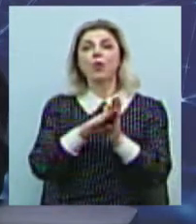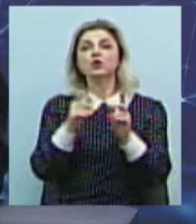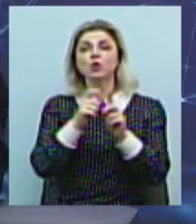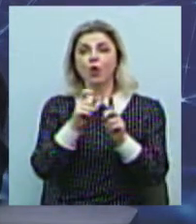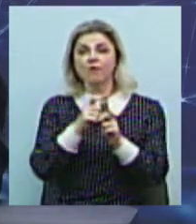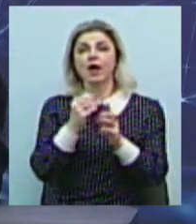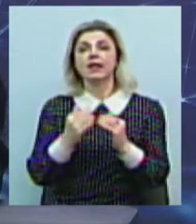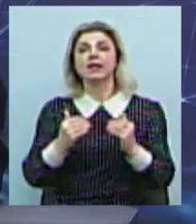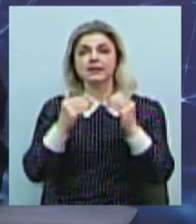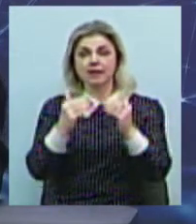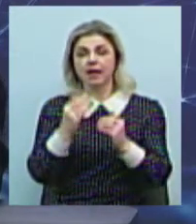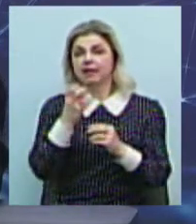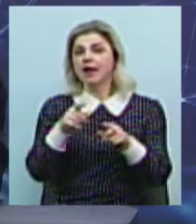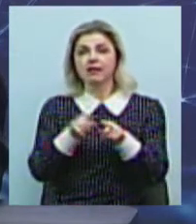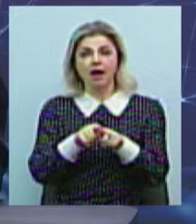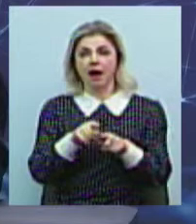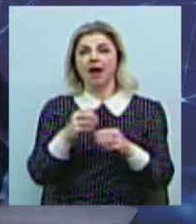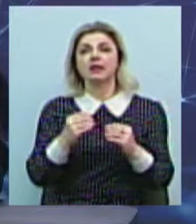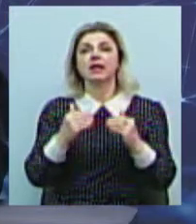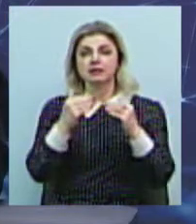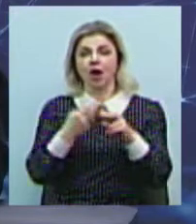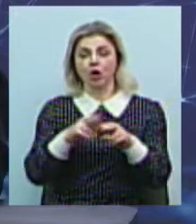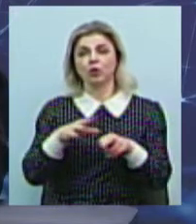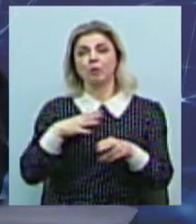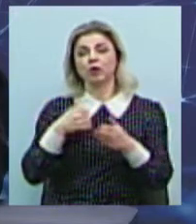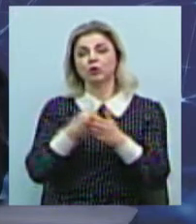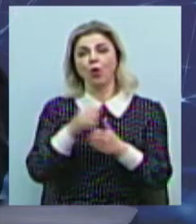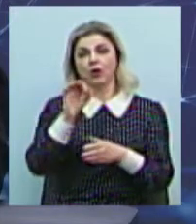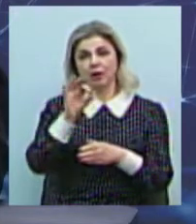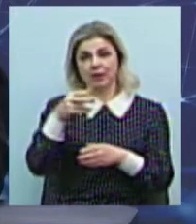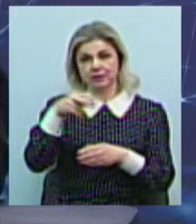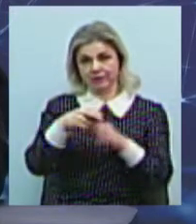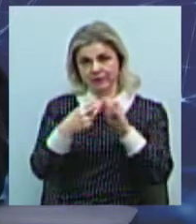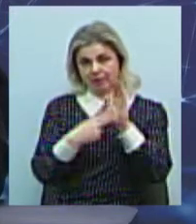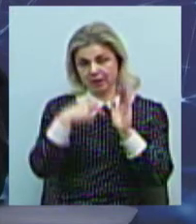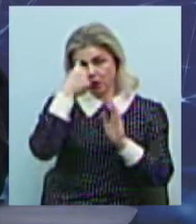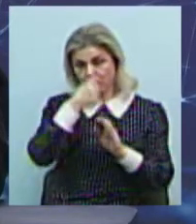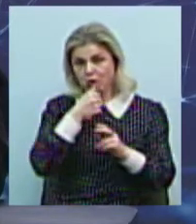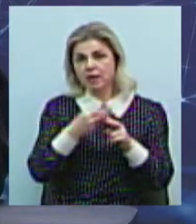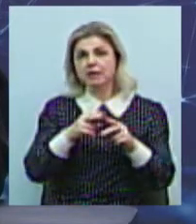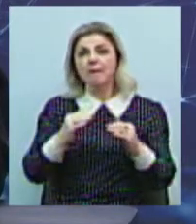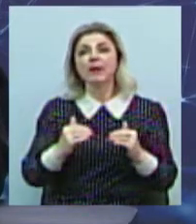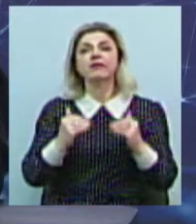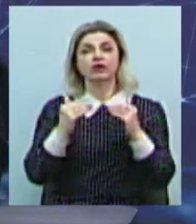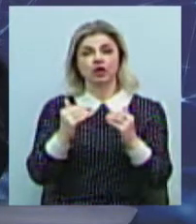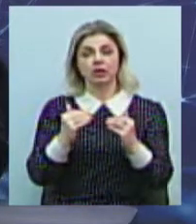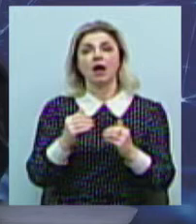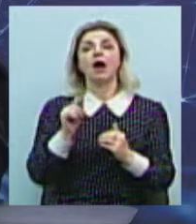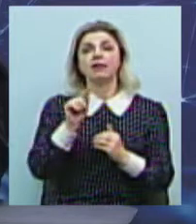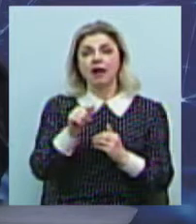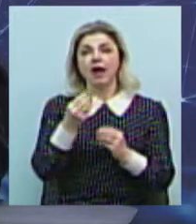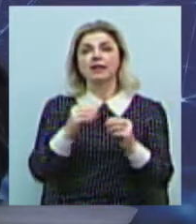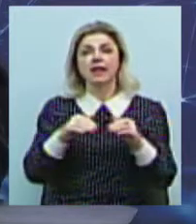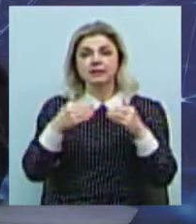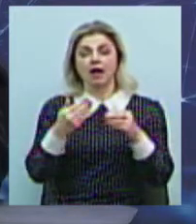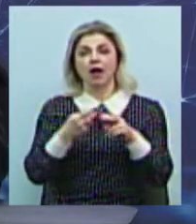ми вже розуміємо не ту індексацію, яка була до жовтня 2017 року. Це, скажімо так, підвищення. Тобто та індексація,